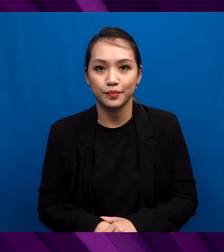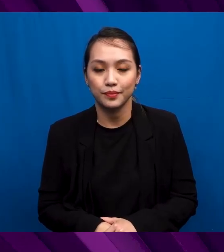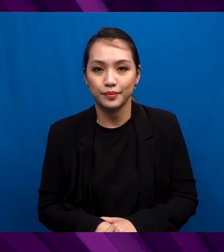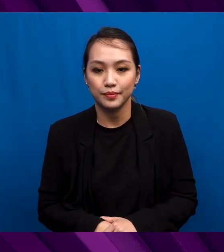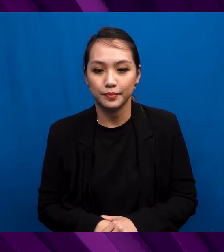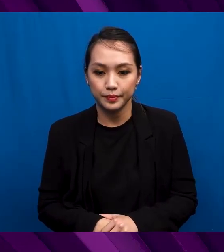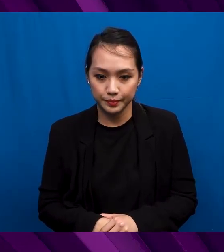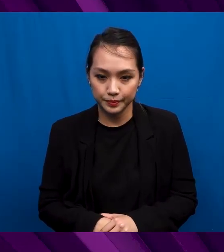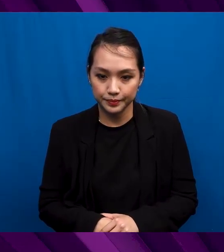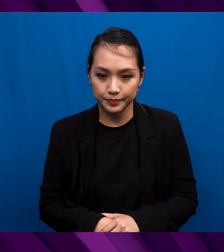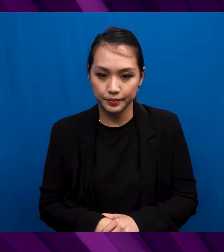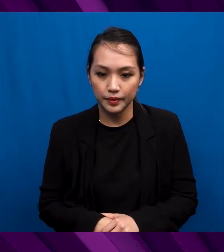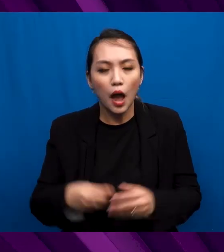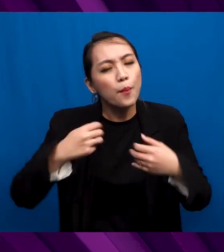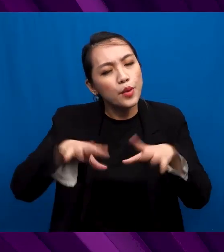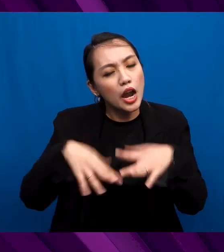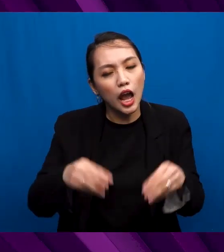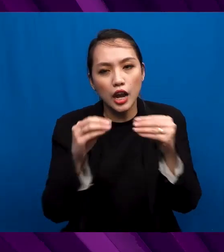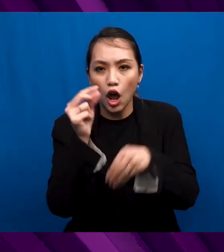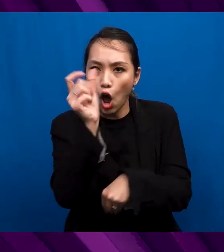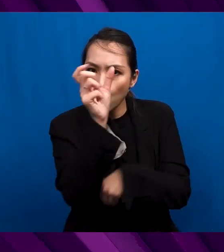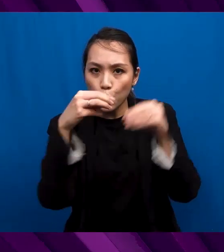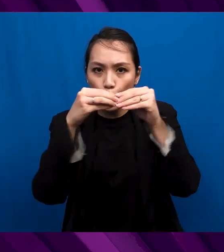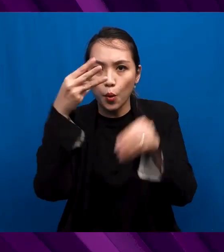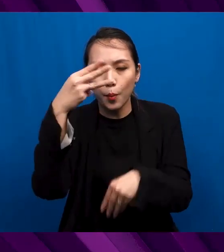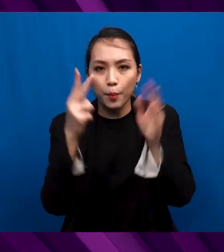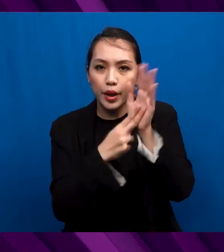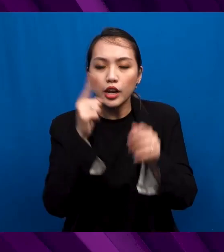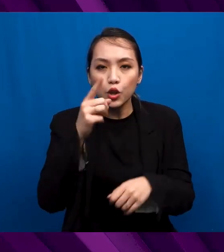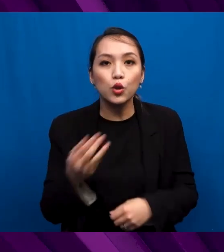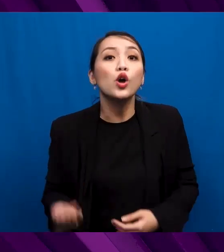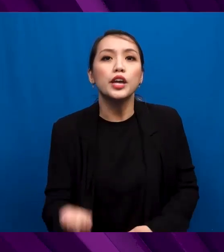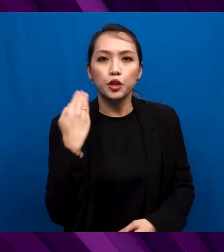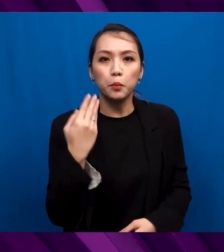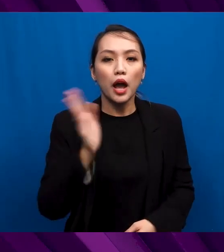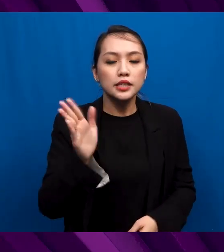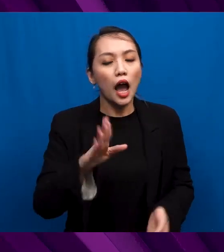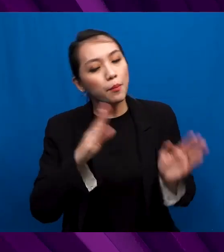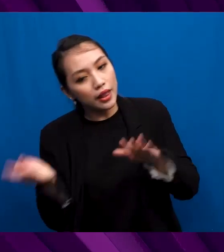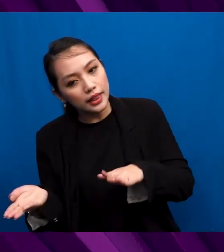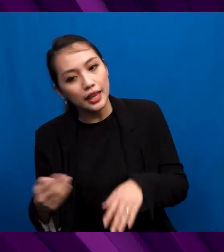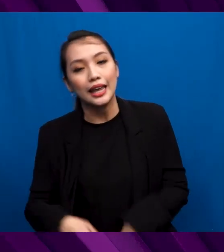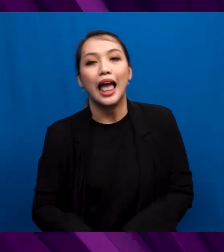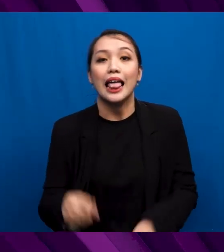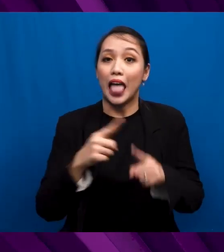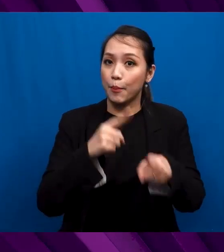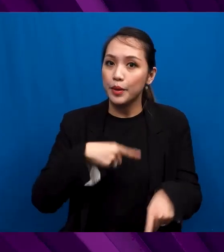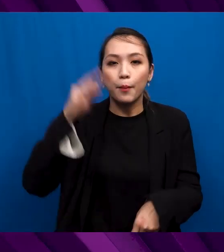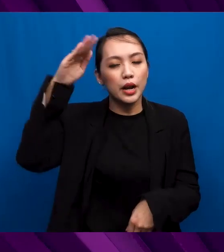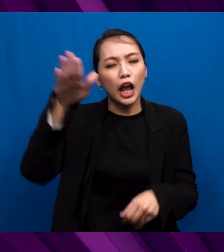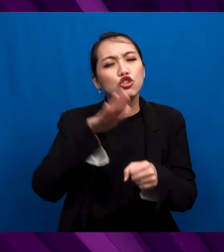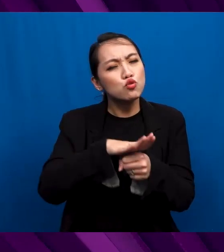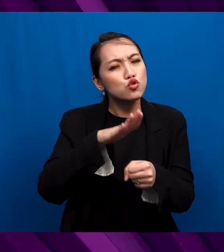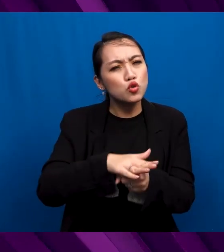Tapi biarkan orangnya sedikit saja, jangan banyak-banyak. Nah, kita lihat ayat 7 sekarang, mari kita baca, dan inilah